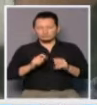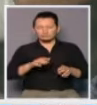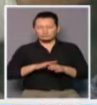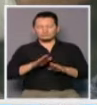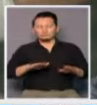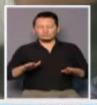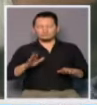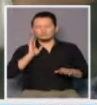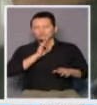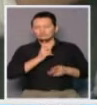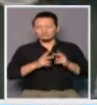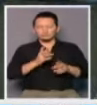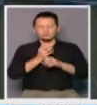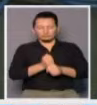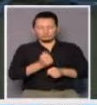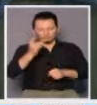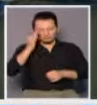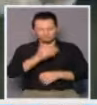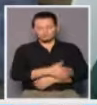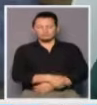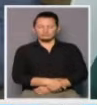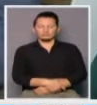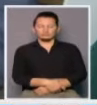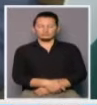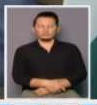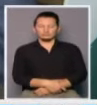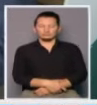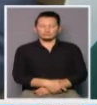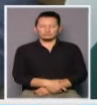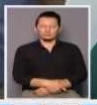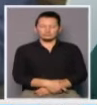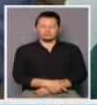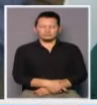показатели материнской и младенческой смертности. Индира Мерекенкызы, Айбек Байзаков, служба новостей.